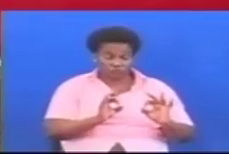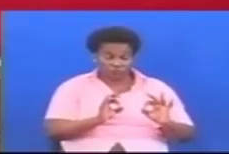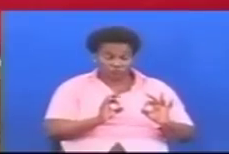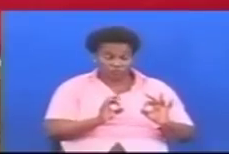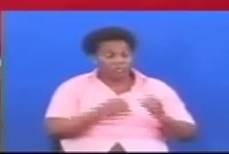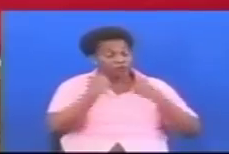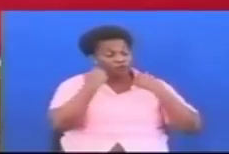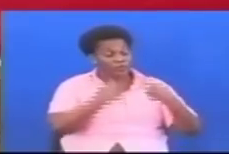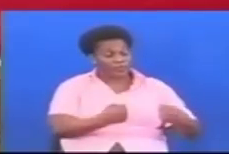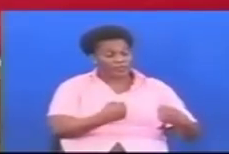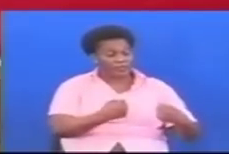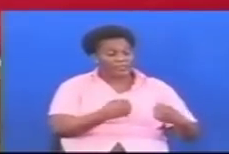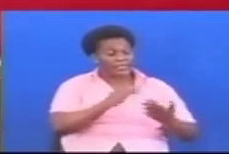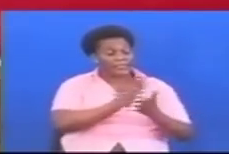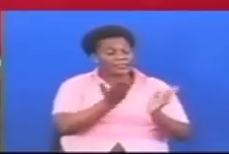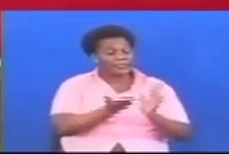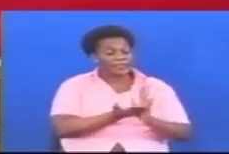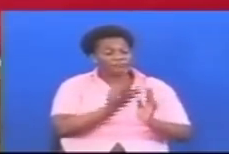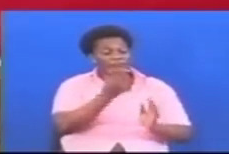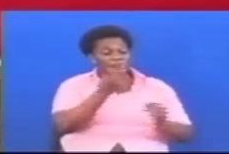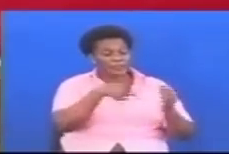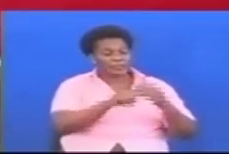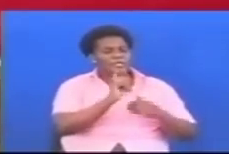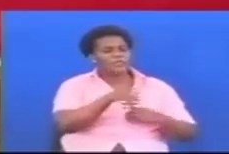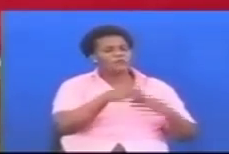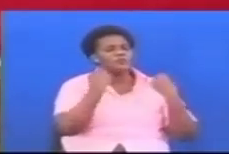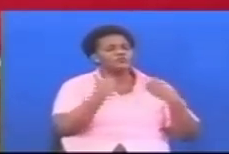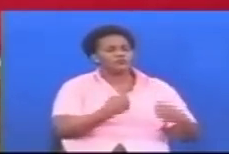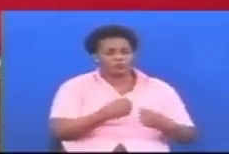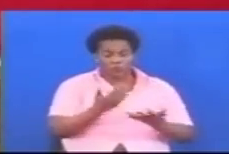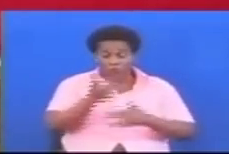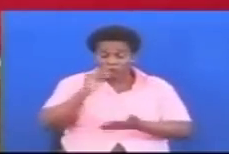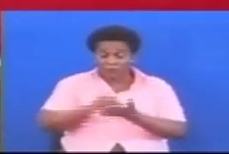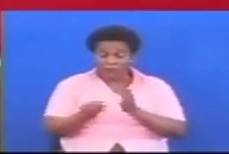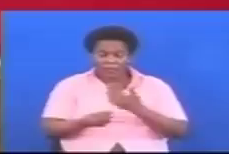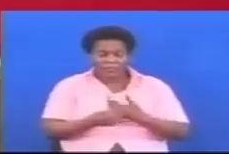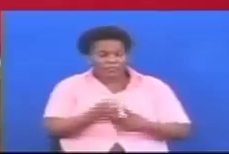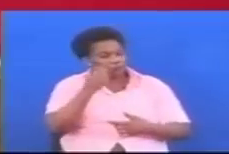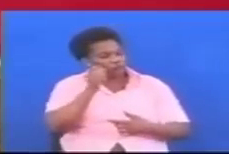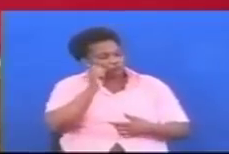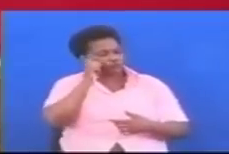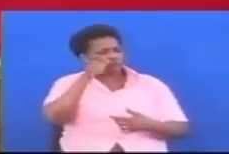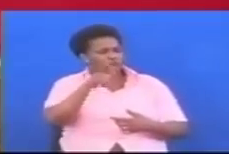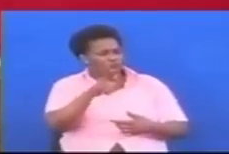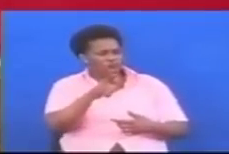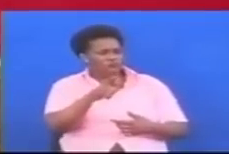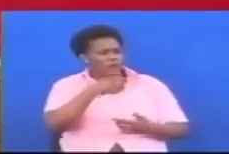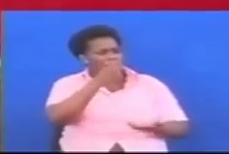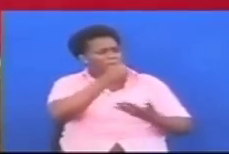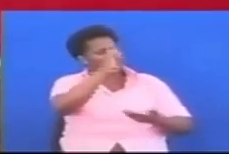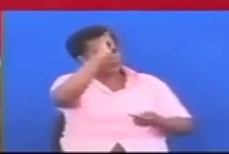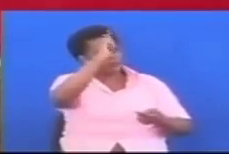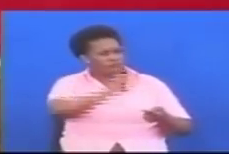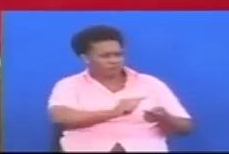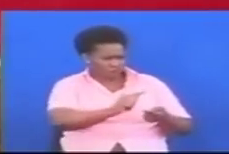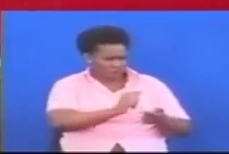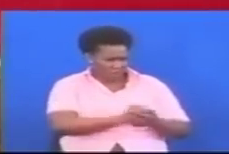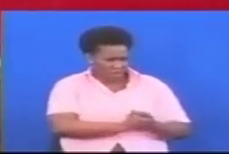maendeleo. Mheshimiwa Mwenyekiti, kamati imebaini kushuka kwa kiasi kikubwa cha fedha za miradi ya maendeleo iliyotengwa katika bajeti ya mwaka wa